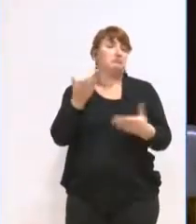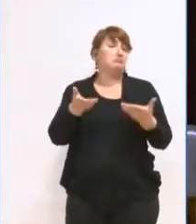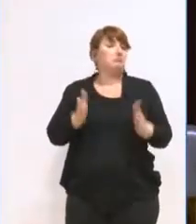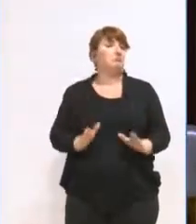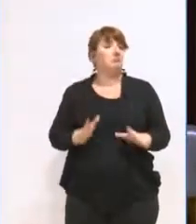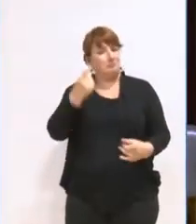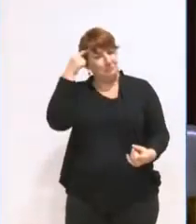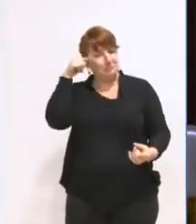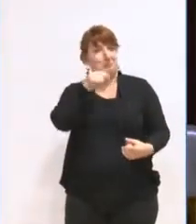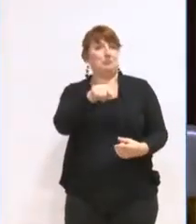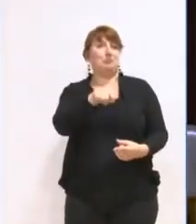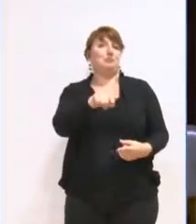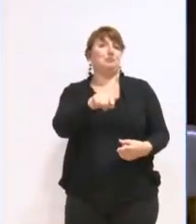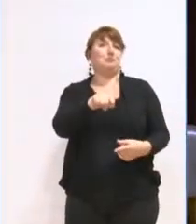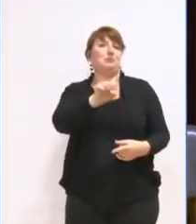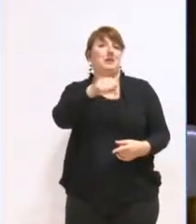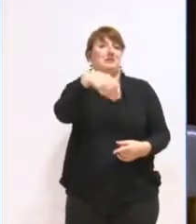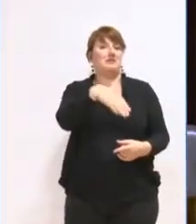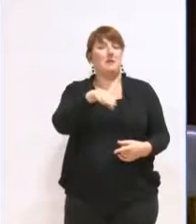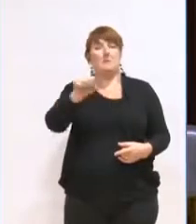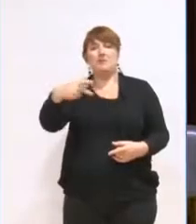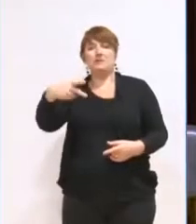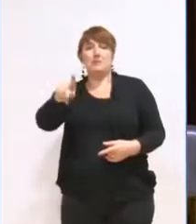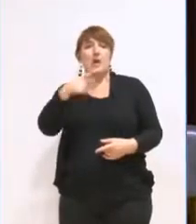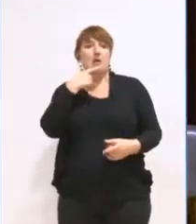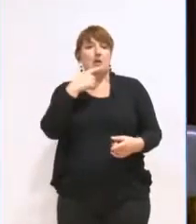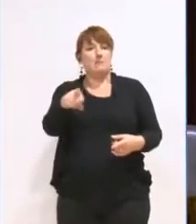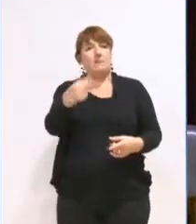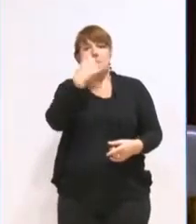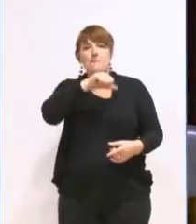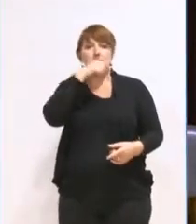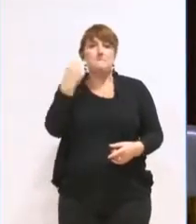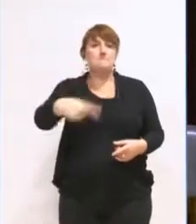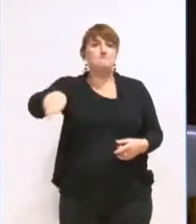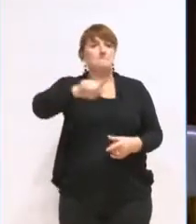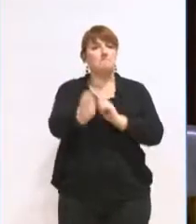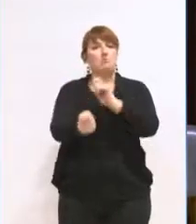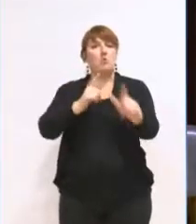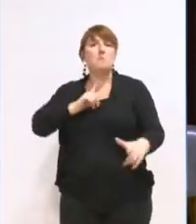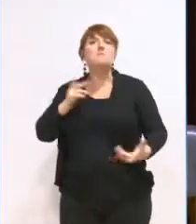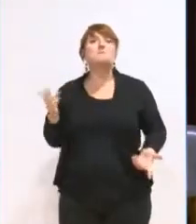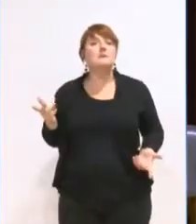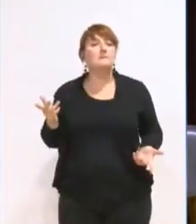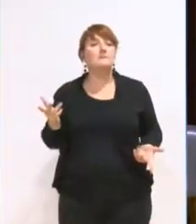ces entreprises-là. Je le dis d'autant plus que vous n'avez eu de cesse